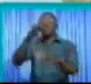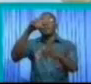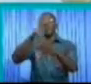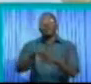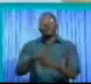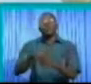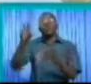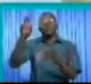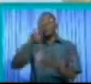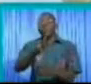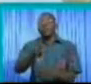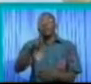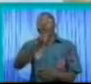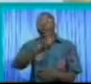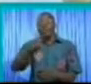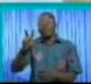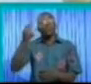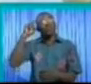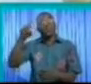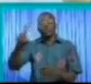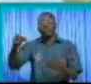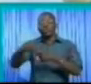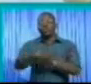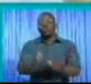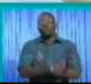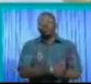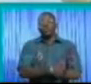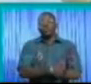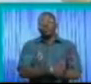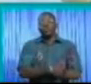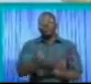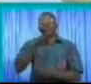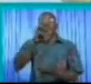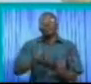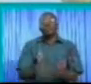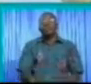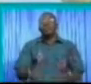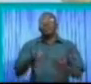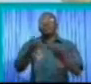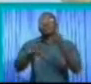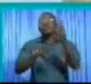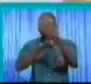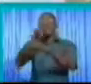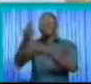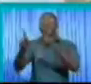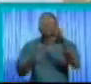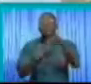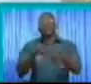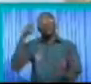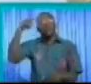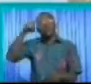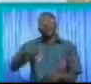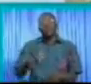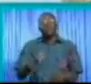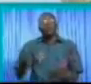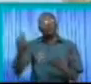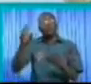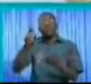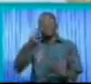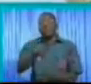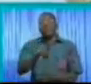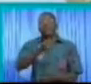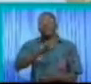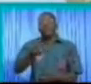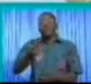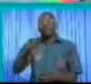procès verbal de la séance du jour. Donc, ce qui leur donne une publicité, étant donné que les procès verbaux